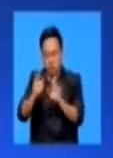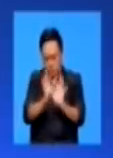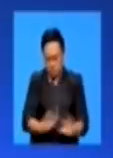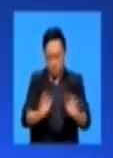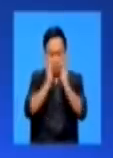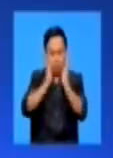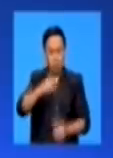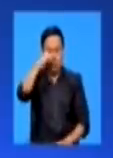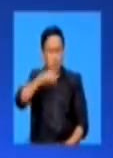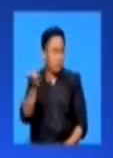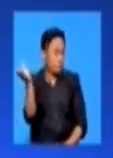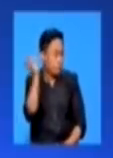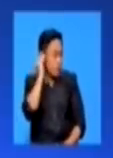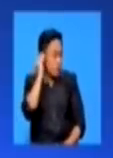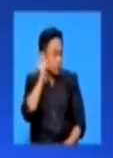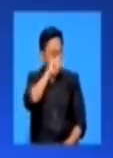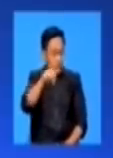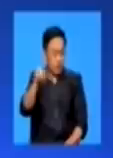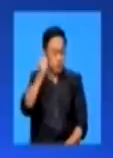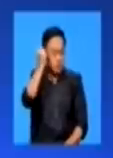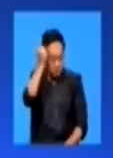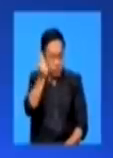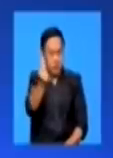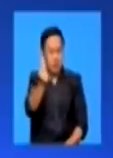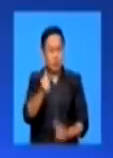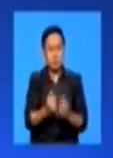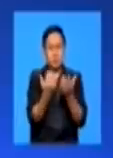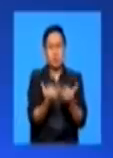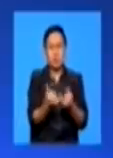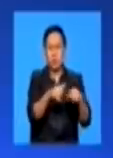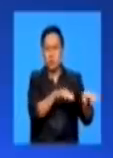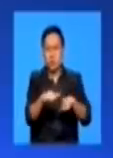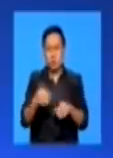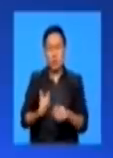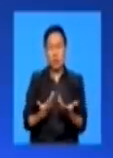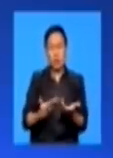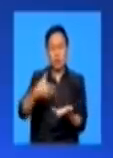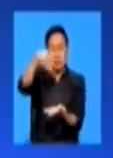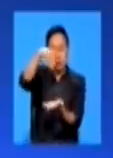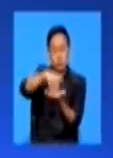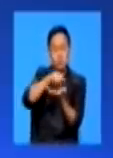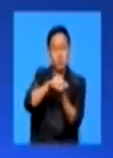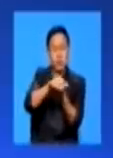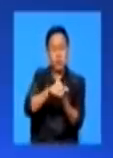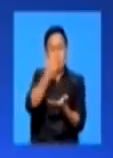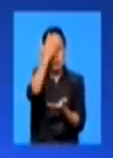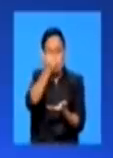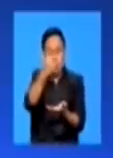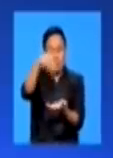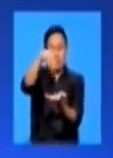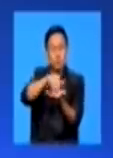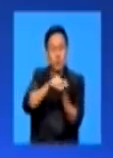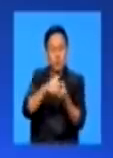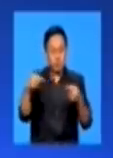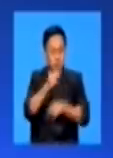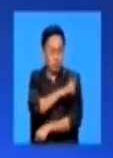ใจและมากที่สุดกำลังเตรียมการเรื่องการเป็นทัพด้วยเราก็ต้องการเป็นทัพรักษาพยาบาลเ ผมก็ได้ให้กระ